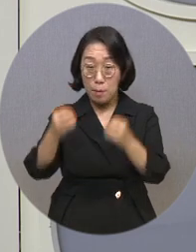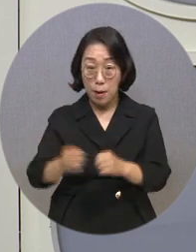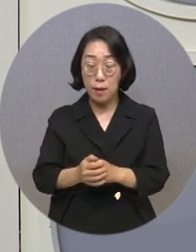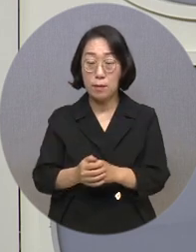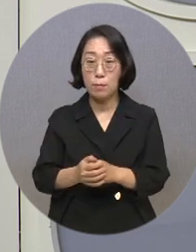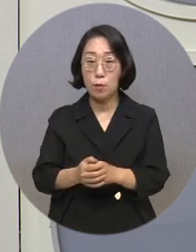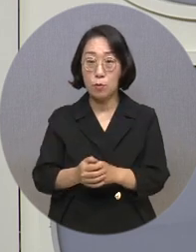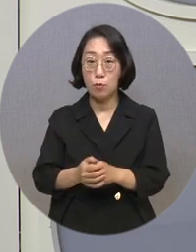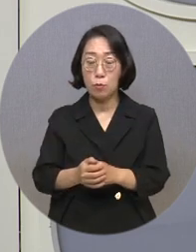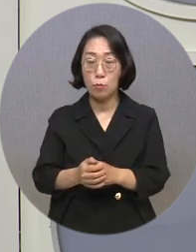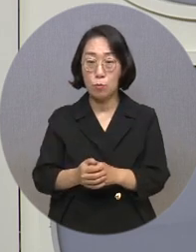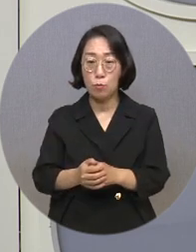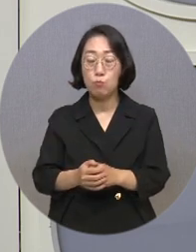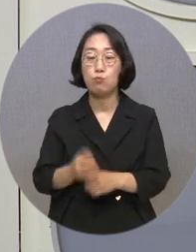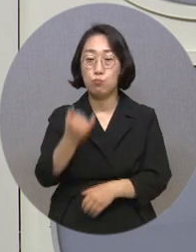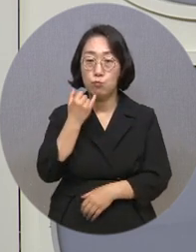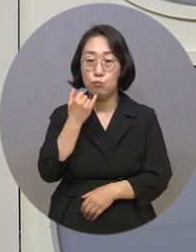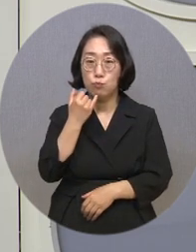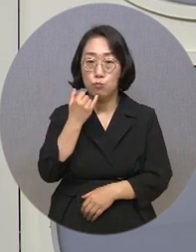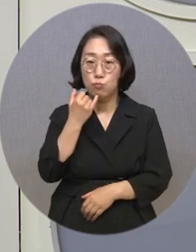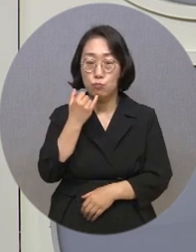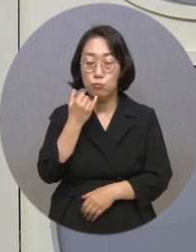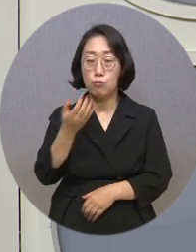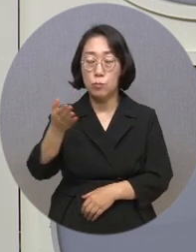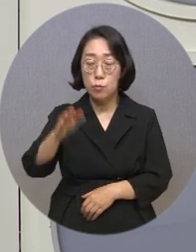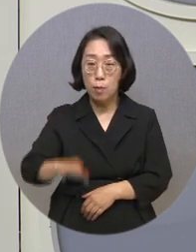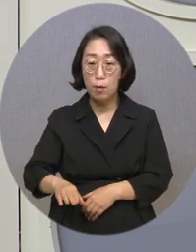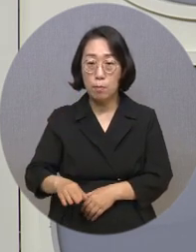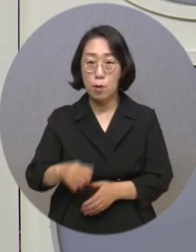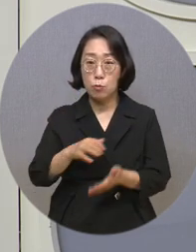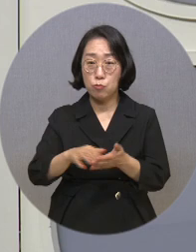흑자가 되지만 인원이 줄어들어서